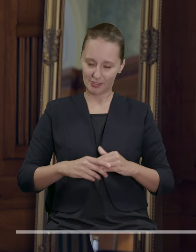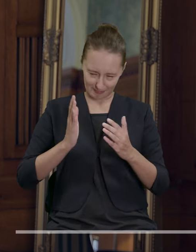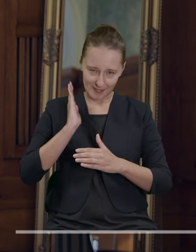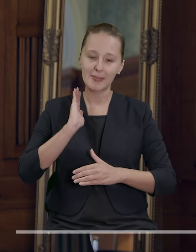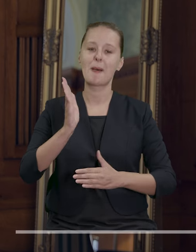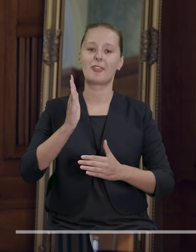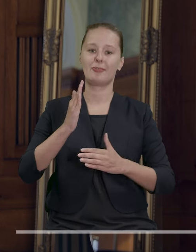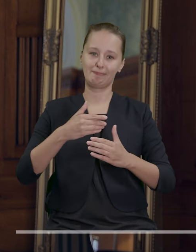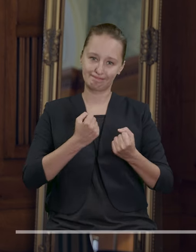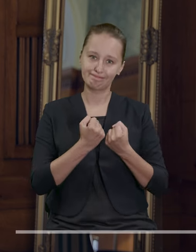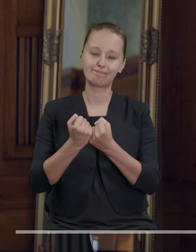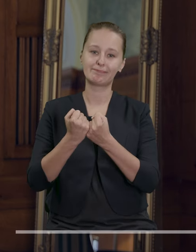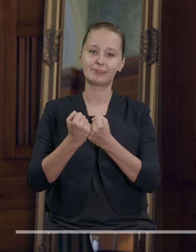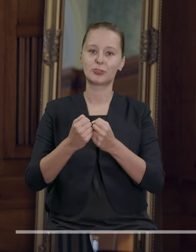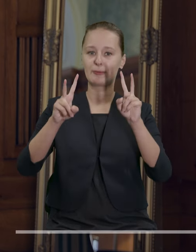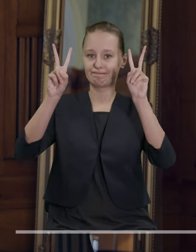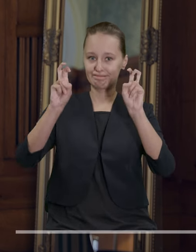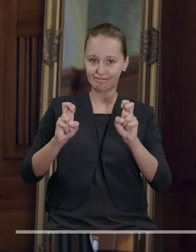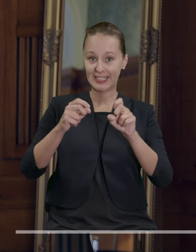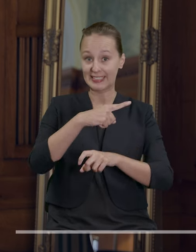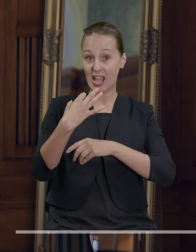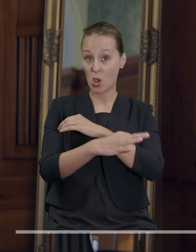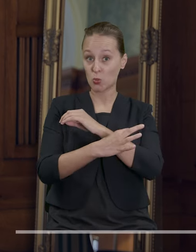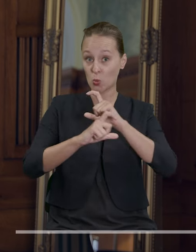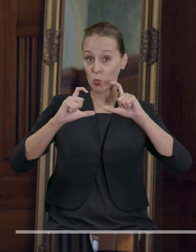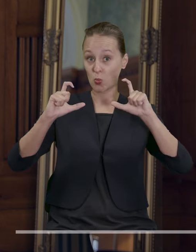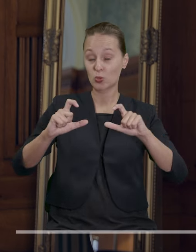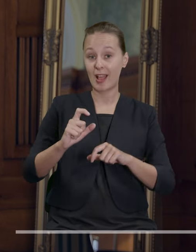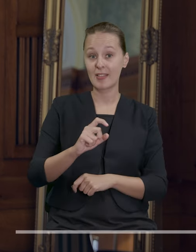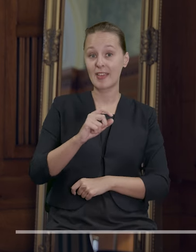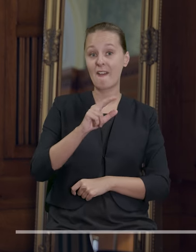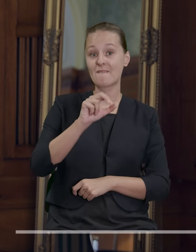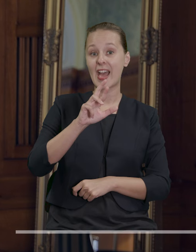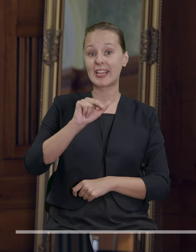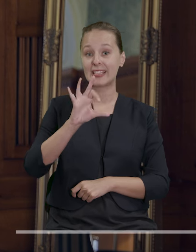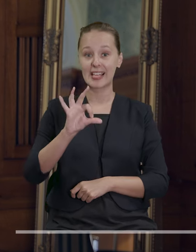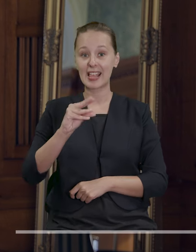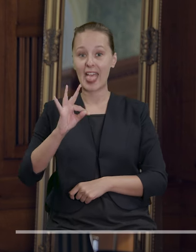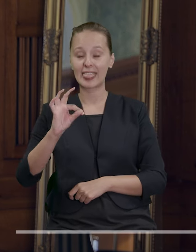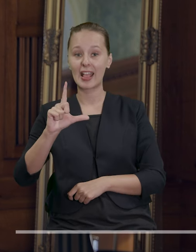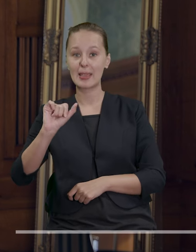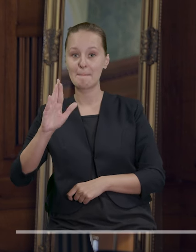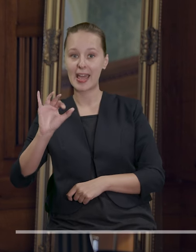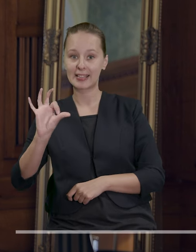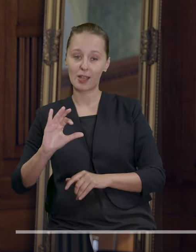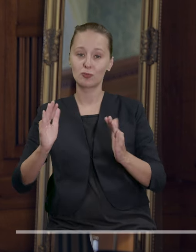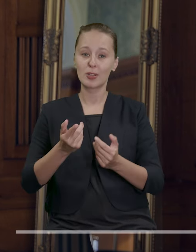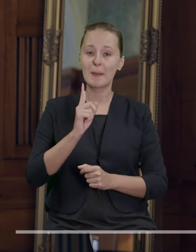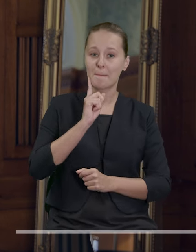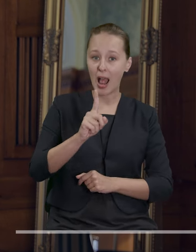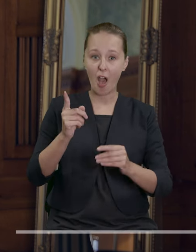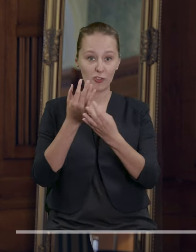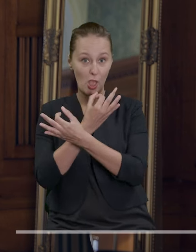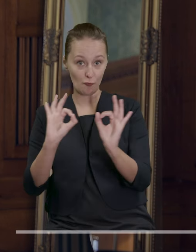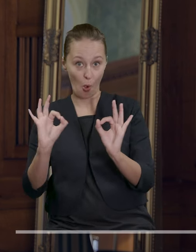tak będzie, że hasło, motto naszej uczelni Veritas et Libertas, prawda i